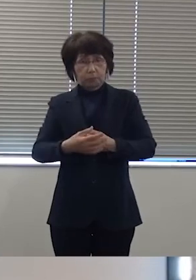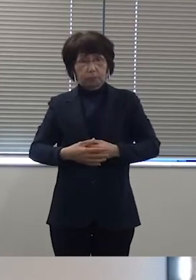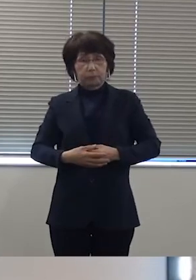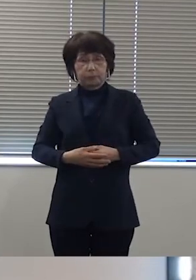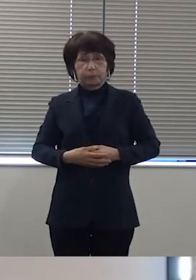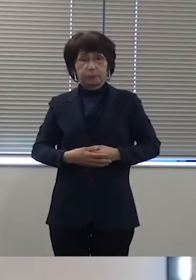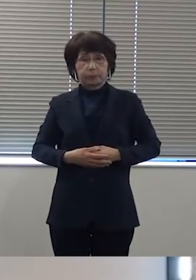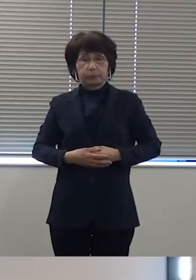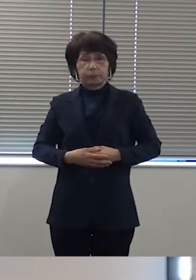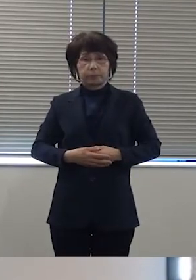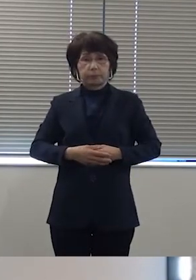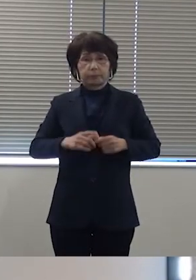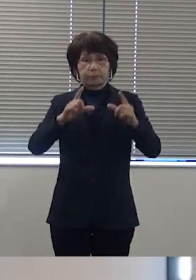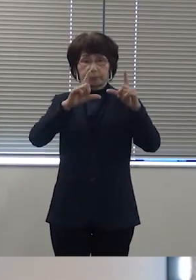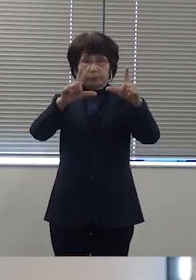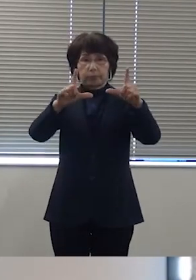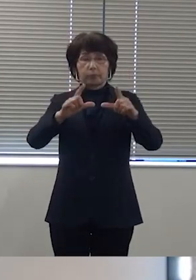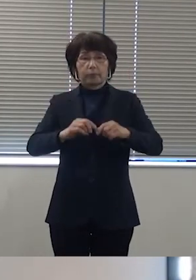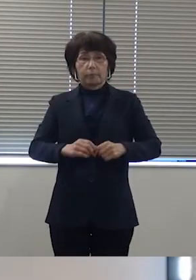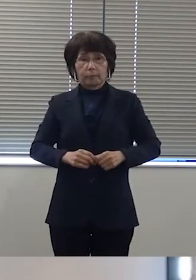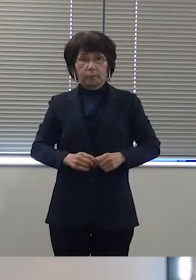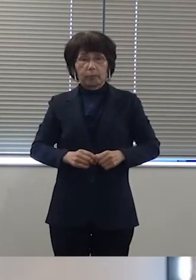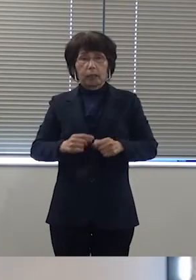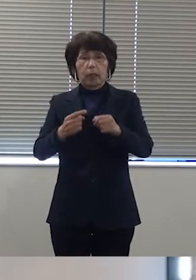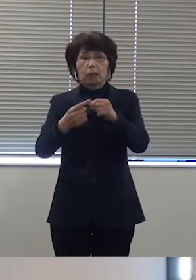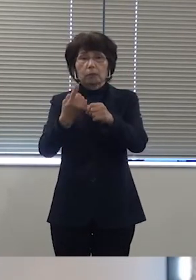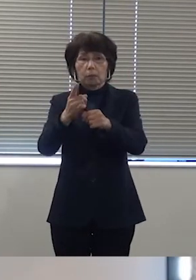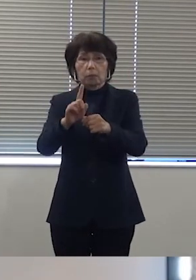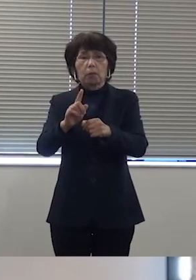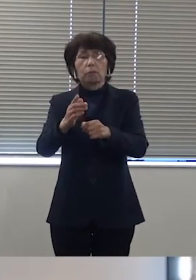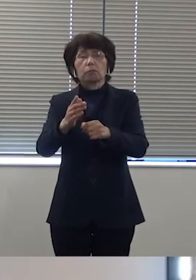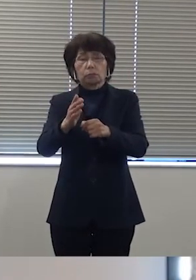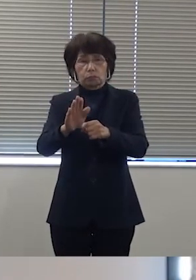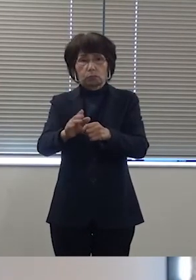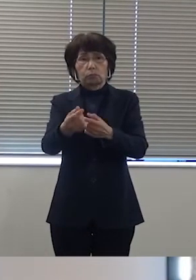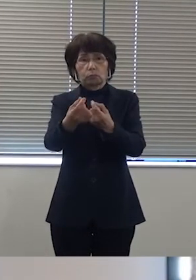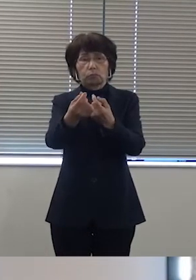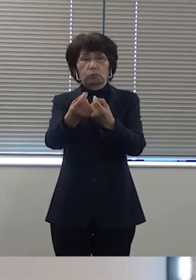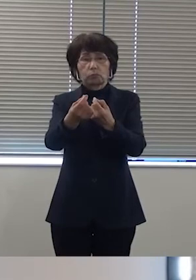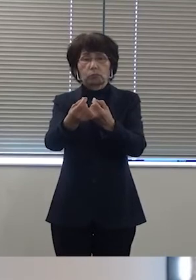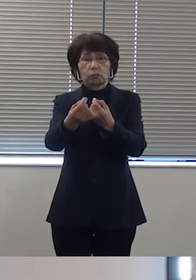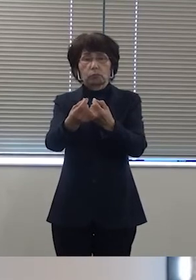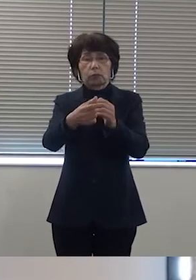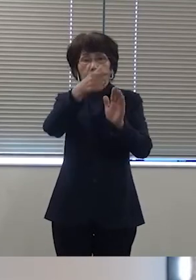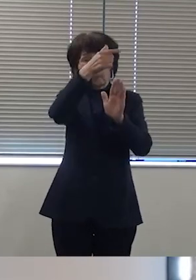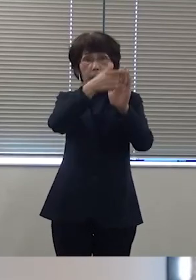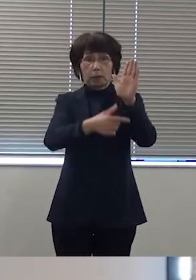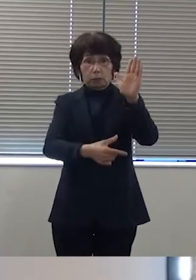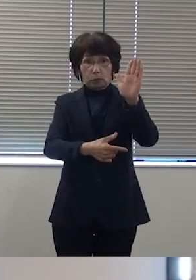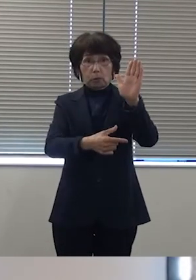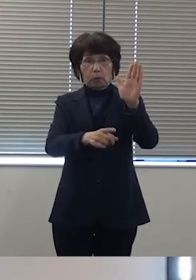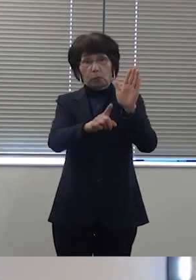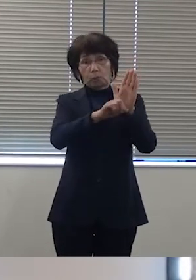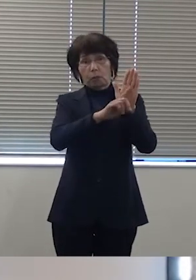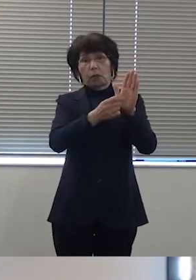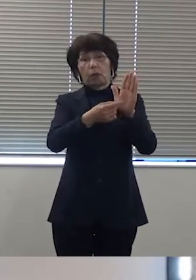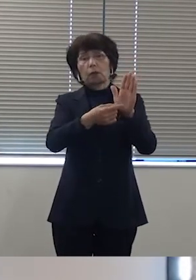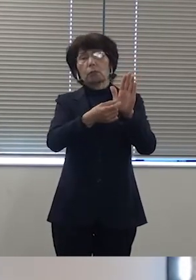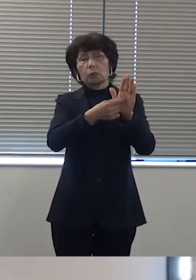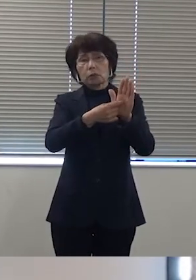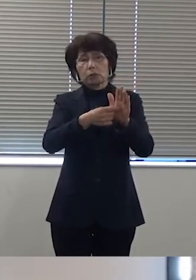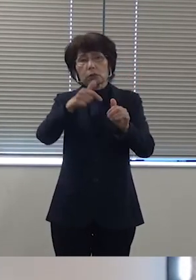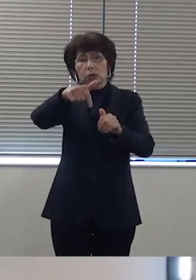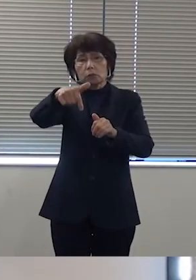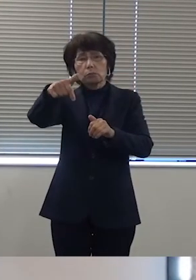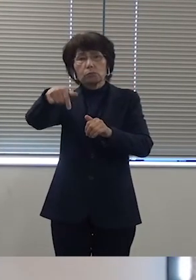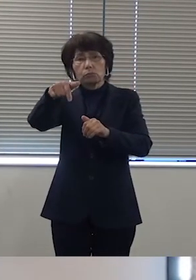ろ部局ともやり取りしたんですけど、例えば保育施設再建計画策定とかやらないのかっていうことをこっ